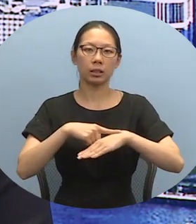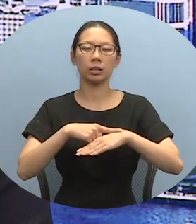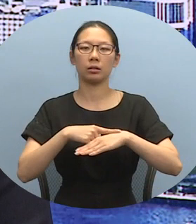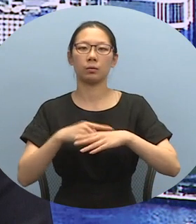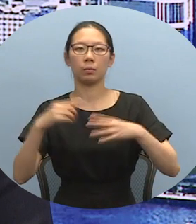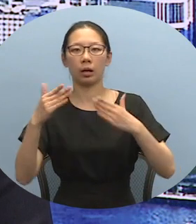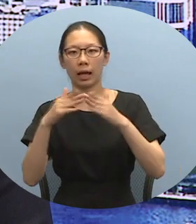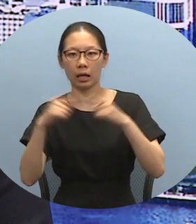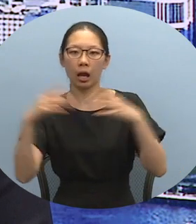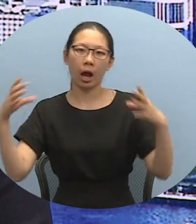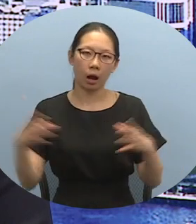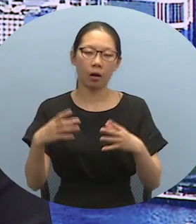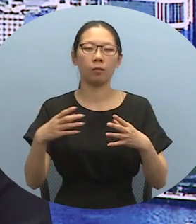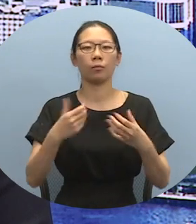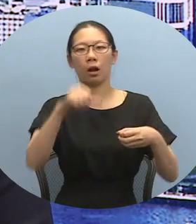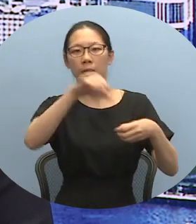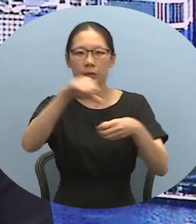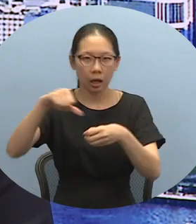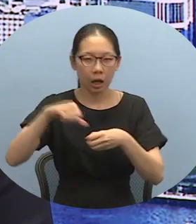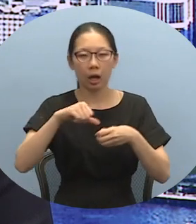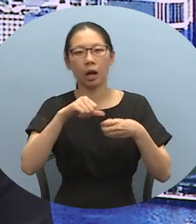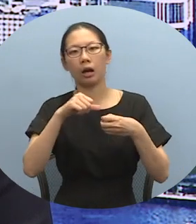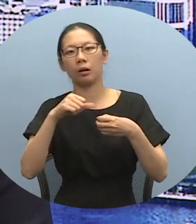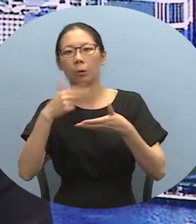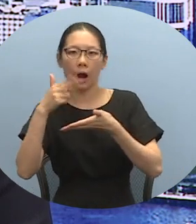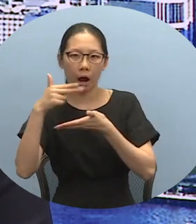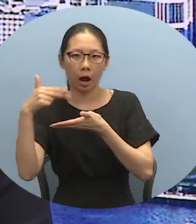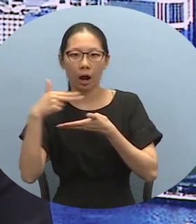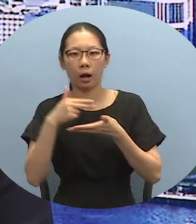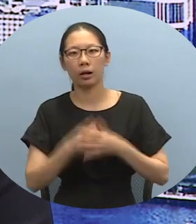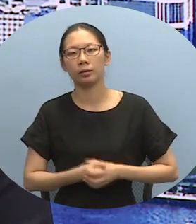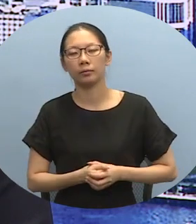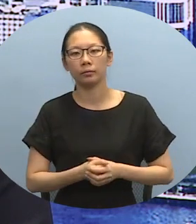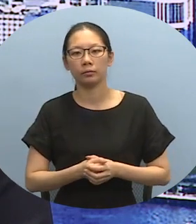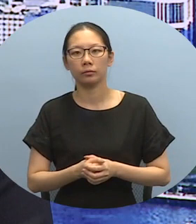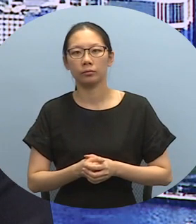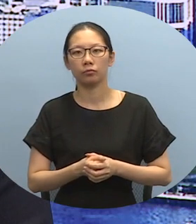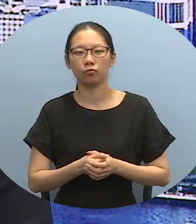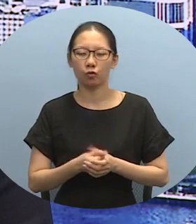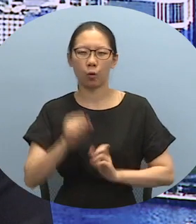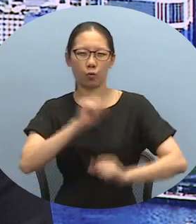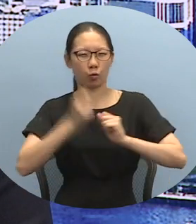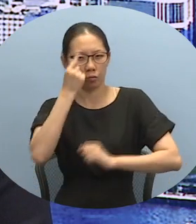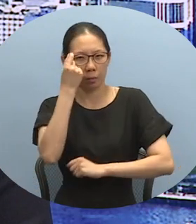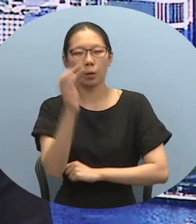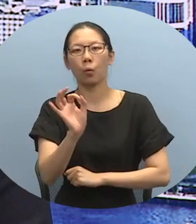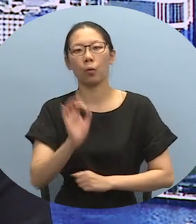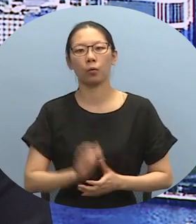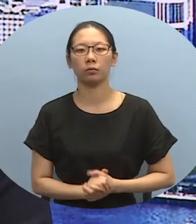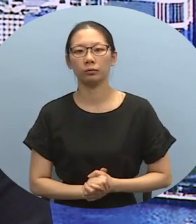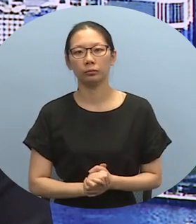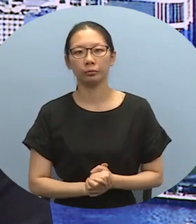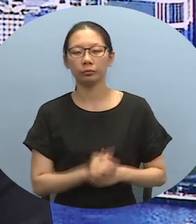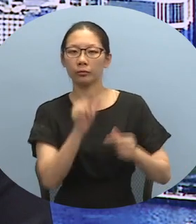有同屋企人係飲下啲茶啊，或者係食下飯啊嗰啲，咁但係就冇咩特別嘅活動嘅。